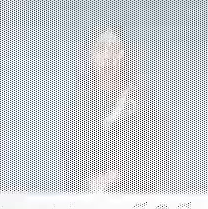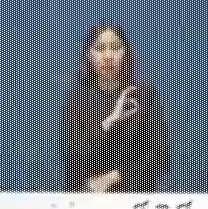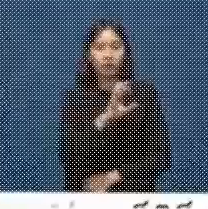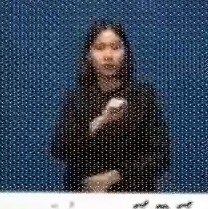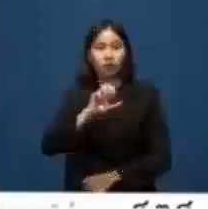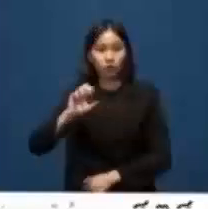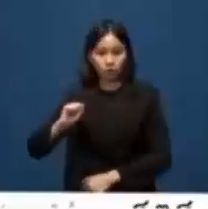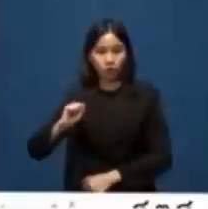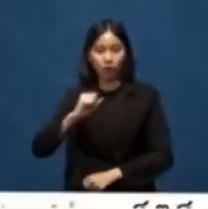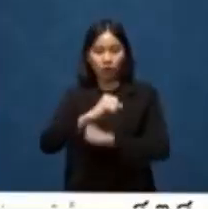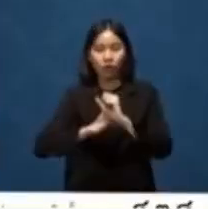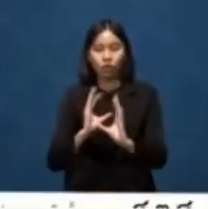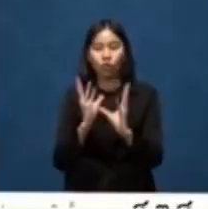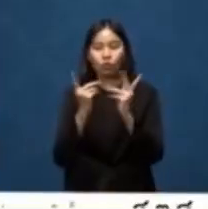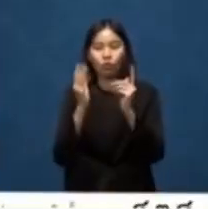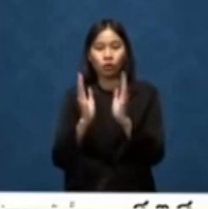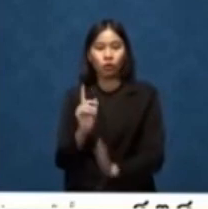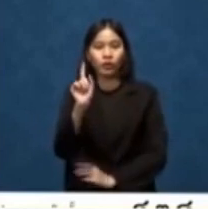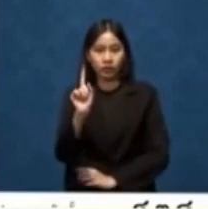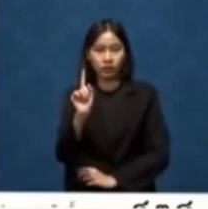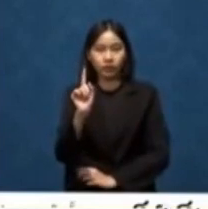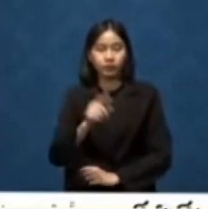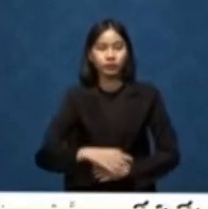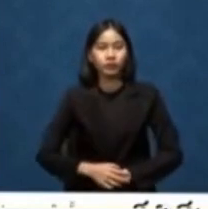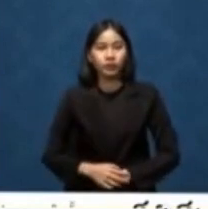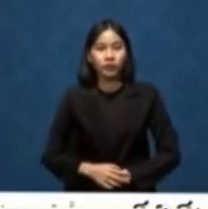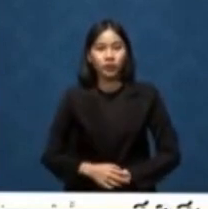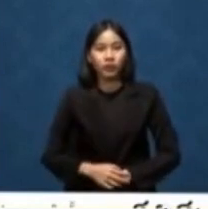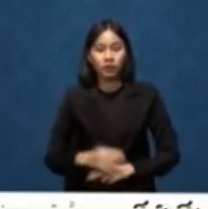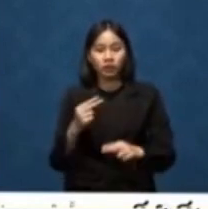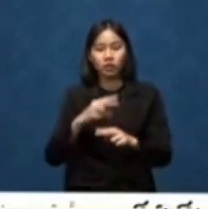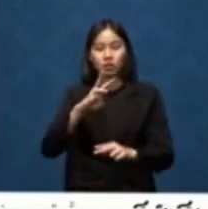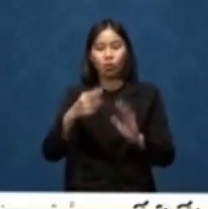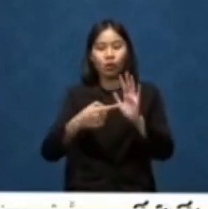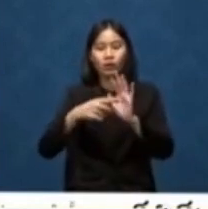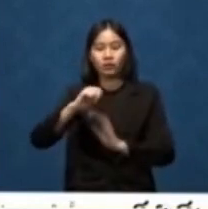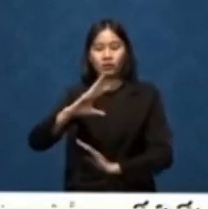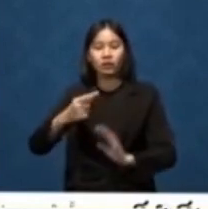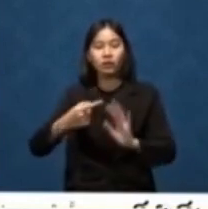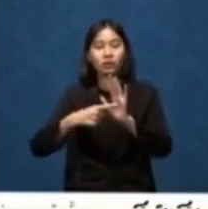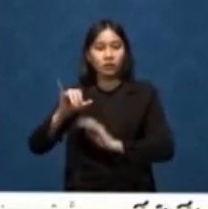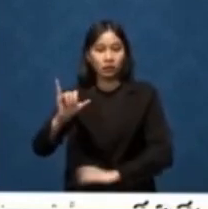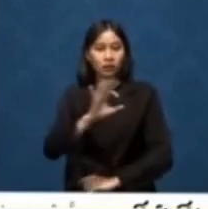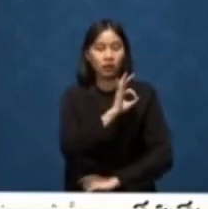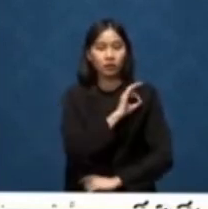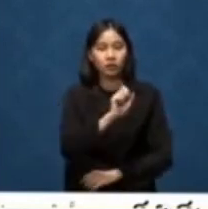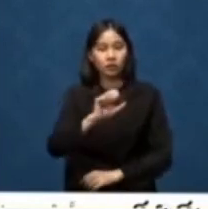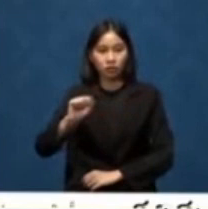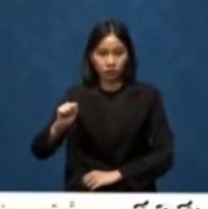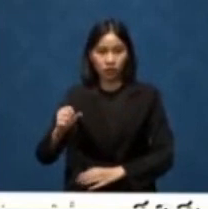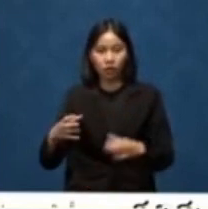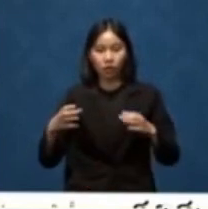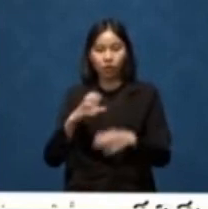รับทราบการสิ้นสุดสมาชิกภาพของสมาชิกสภาผู้แทนราษฎรจำนวนหนึ่งคนด้วยใน